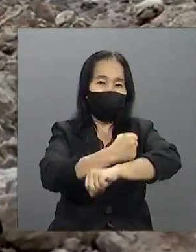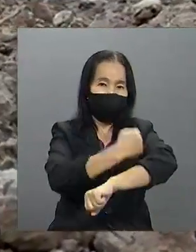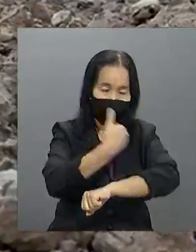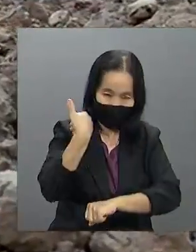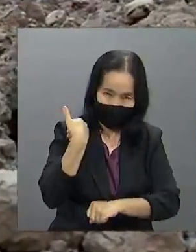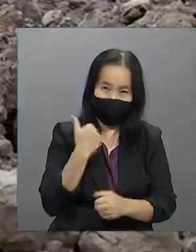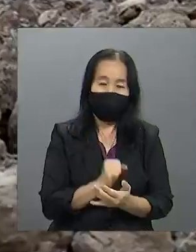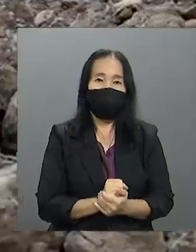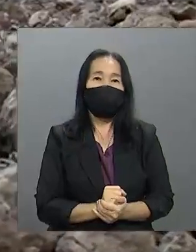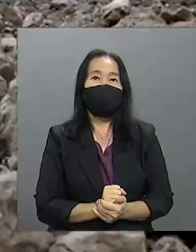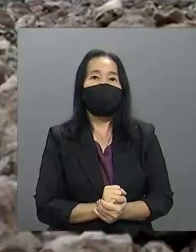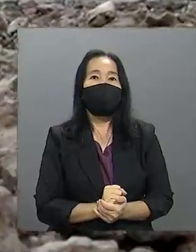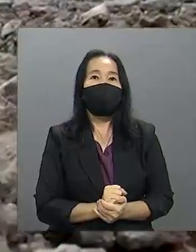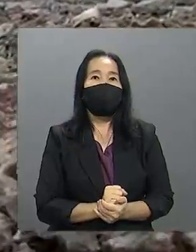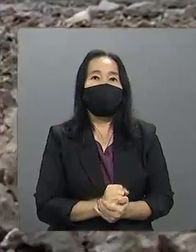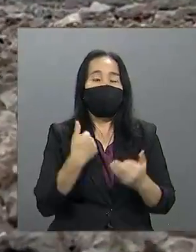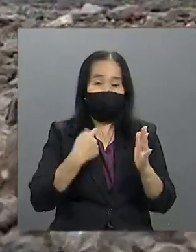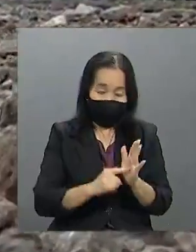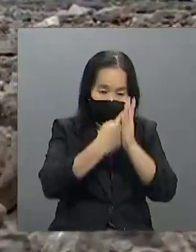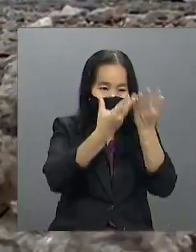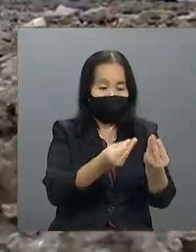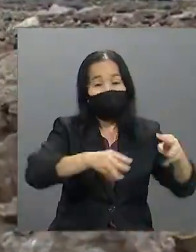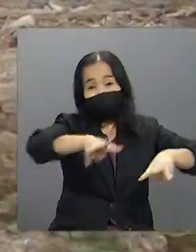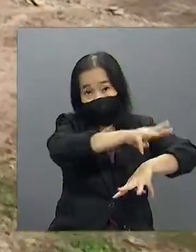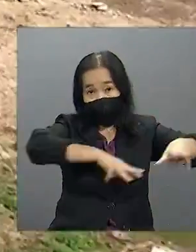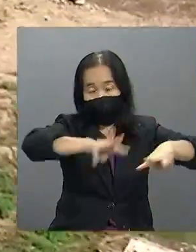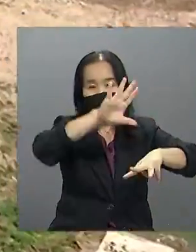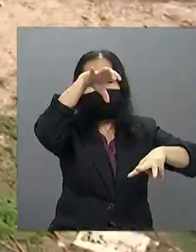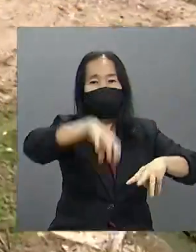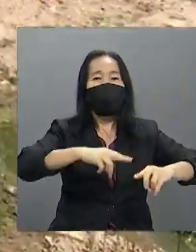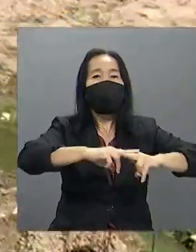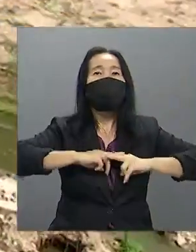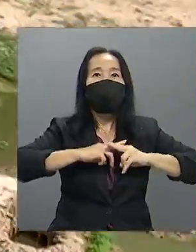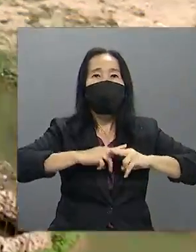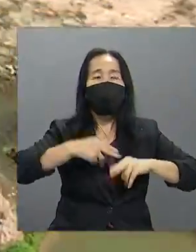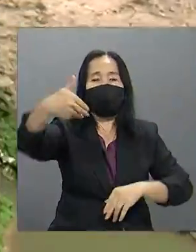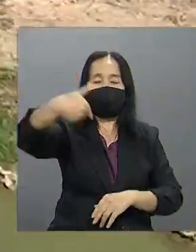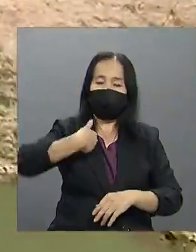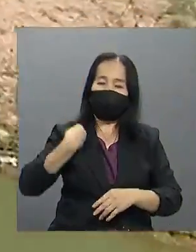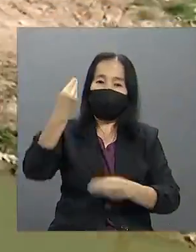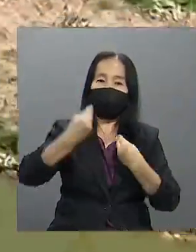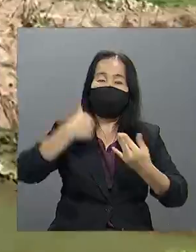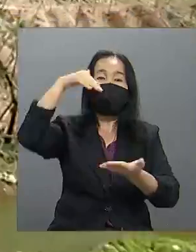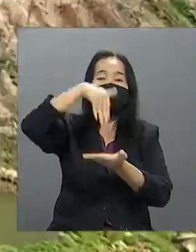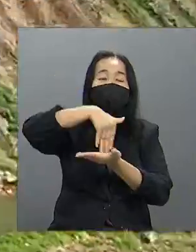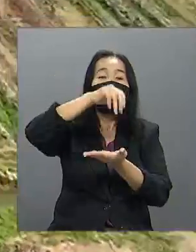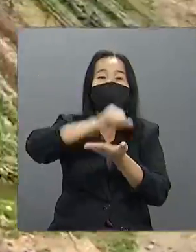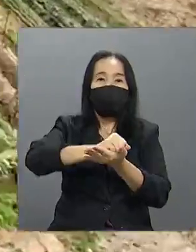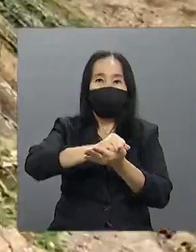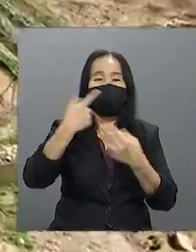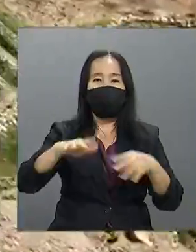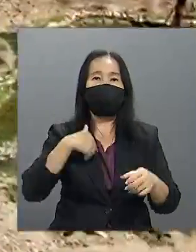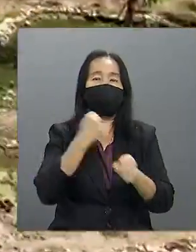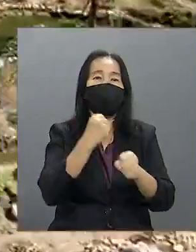ริเริ่มตั้งแต่พื้นที่ว่างเปล่าของเอกชนที่ให้สิทธิภาคประชาชนเข้ามาปรับปรุงและพัฒนาจนกลายเป็นสวนเกษตร